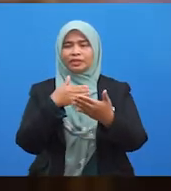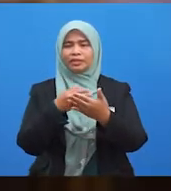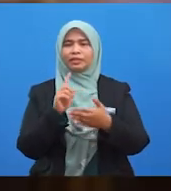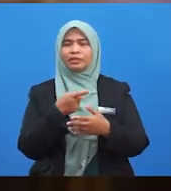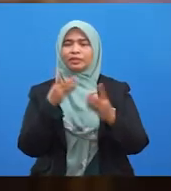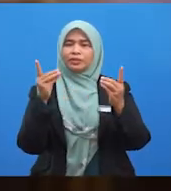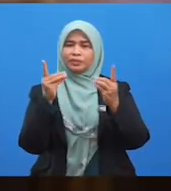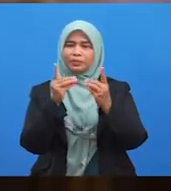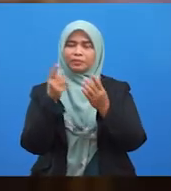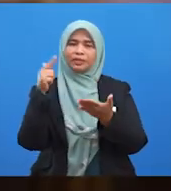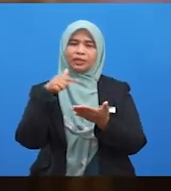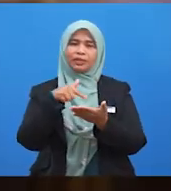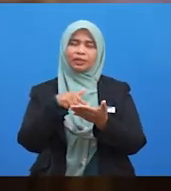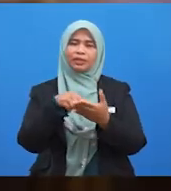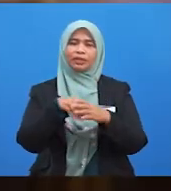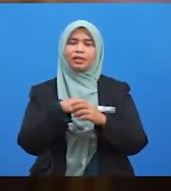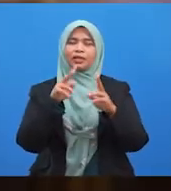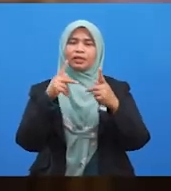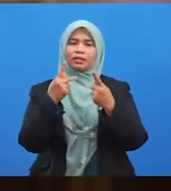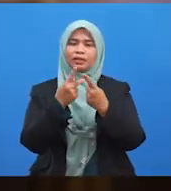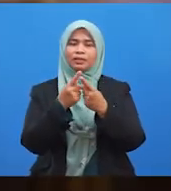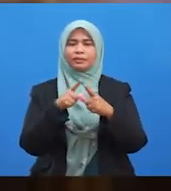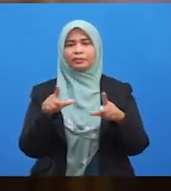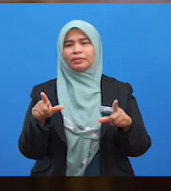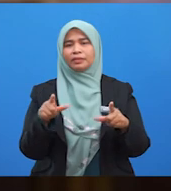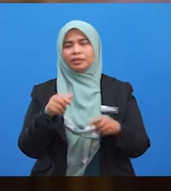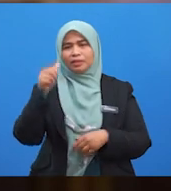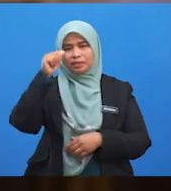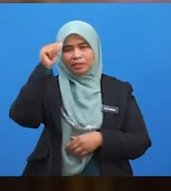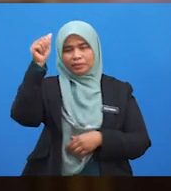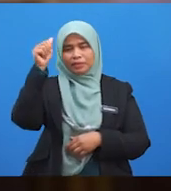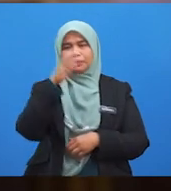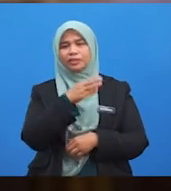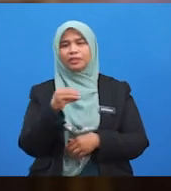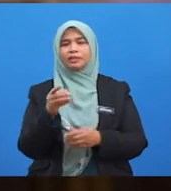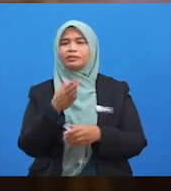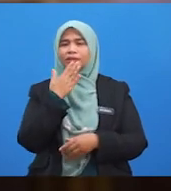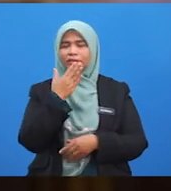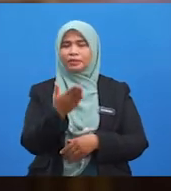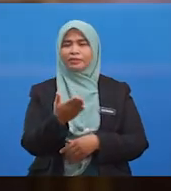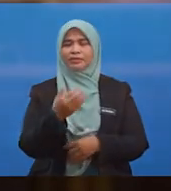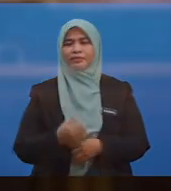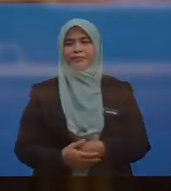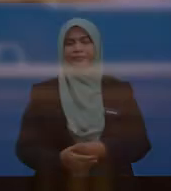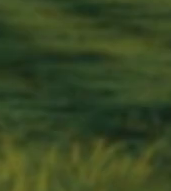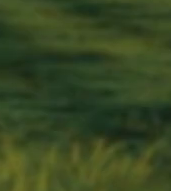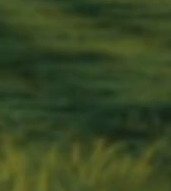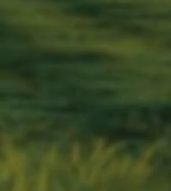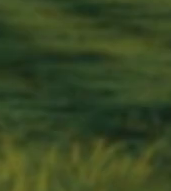Sehingga kita bertemu lagi dalam kelas yang seterusnya. Assalamualaikum dan terima kasih.